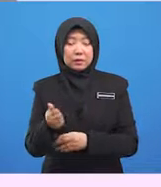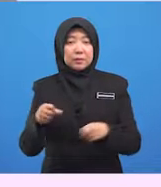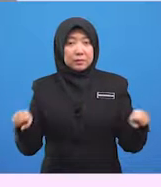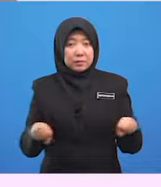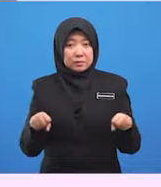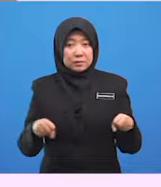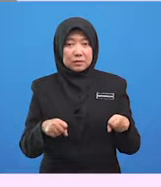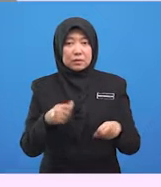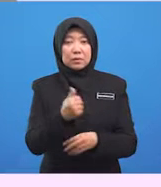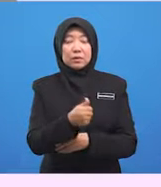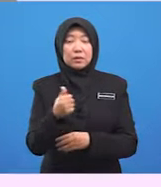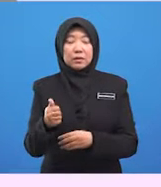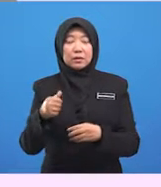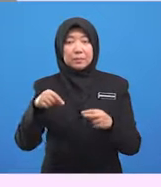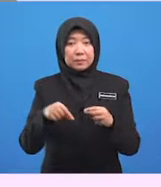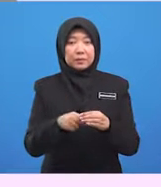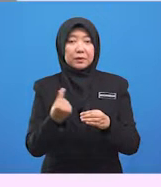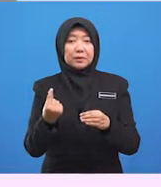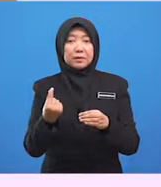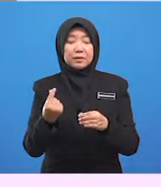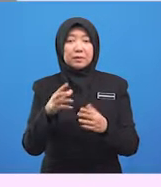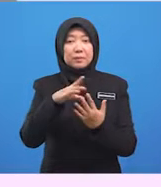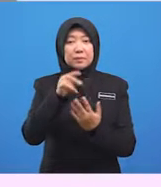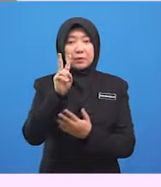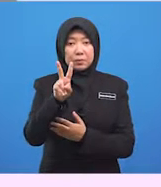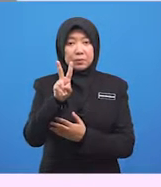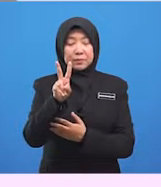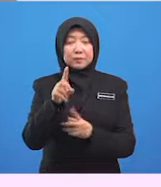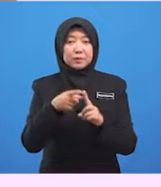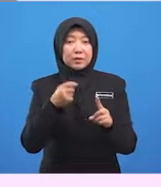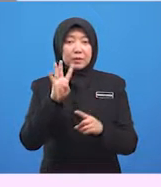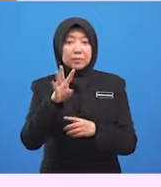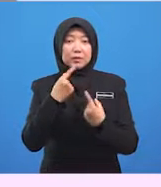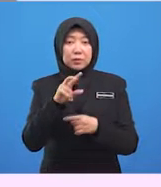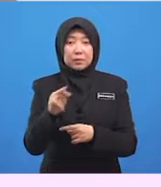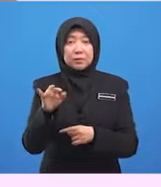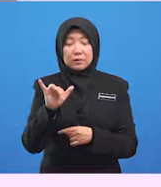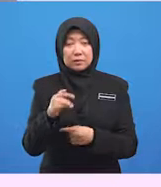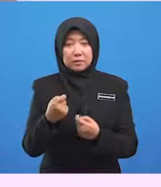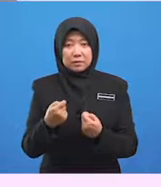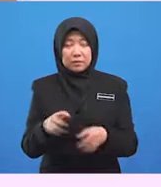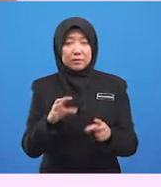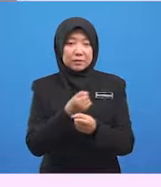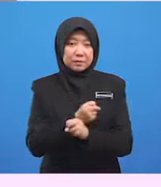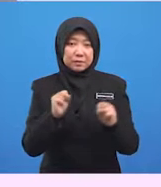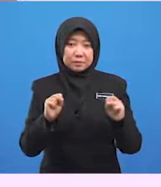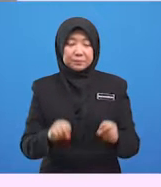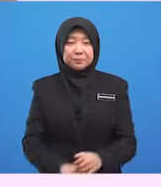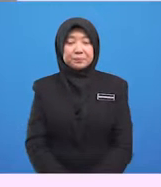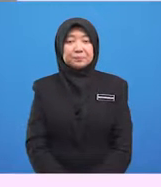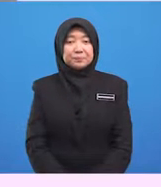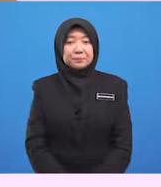atau alat tangga di sini pilih gua daripada 4 jawaban yang telah disediakan